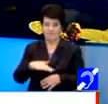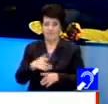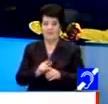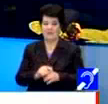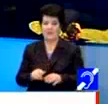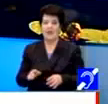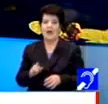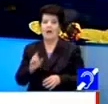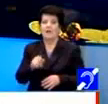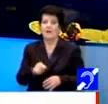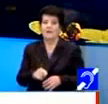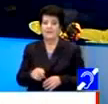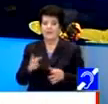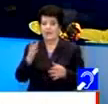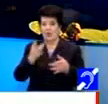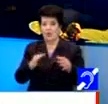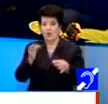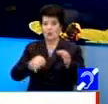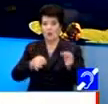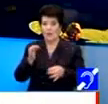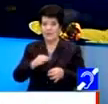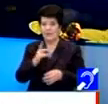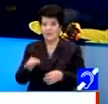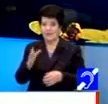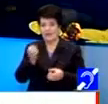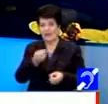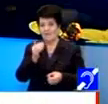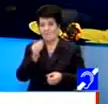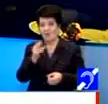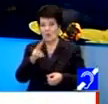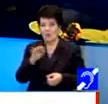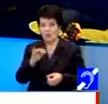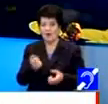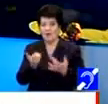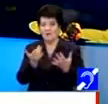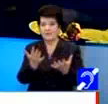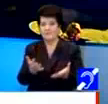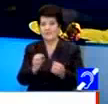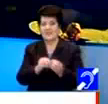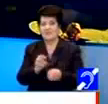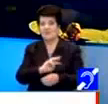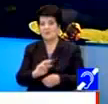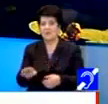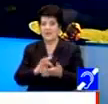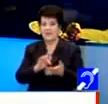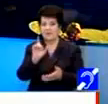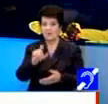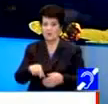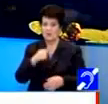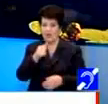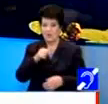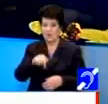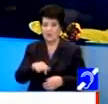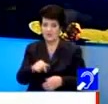zonei. Soarele blând de toamnă, întinderile nesfârșite de apă, flora și fauna atrag ca un magnet 10.000 de turiști. Anul acesta